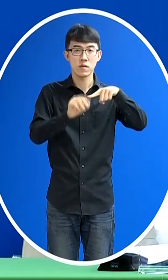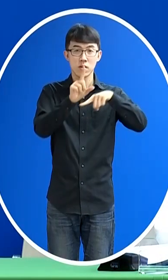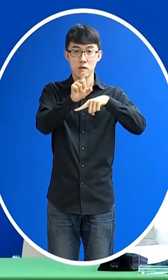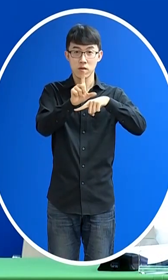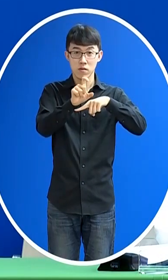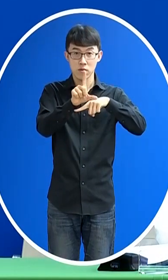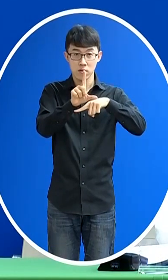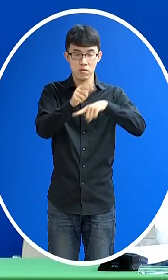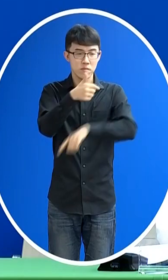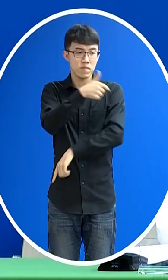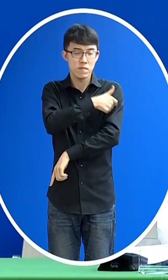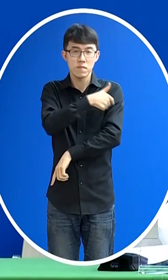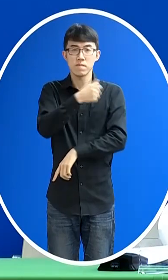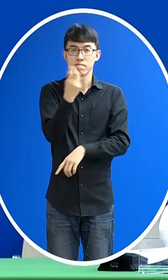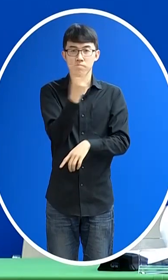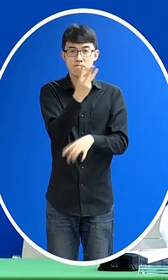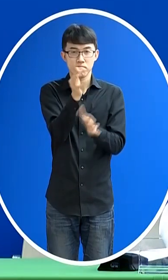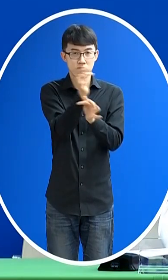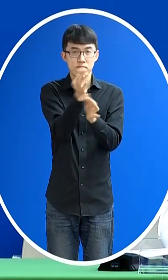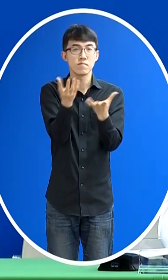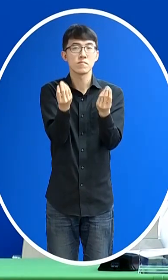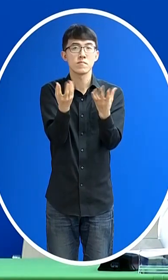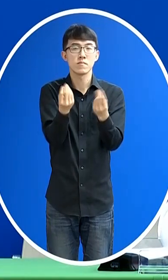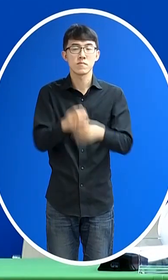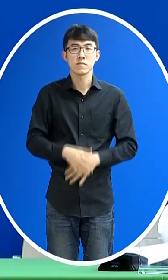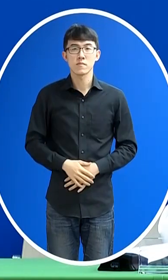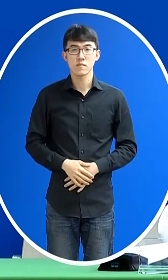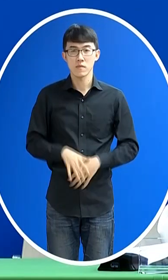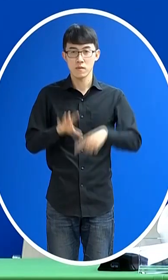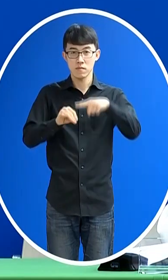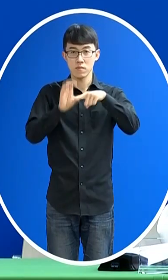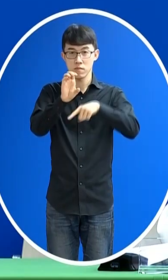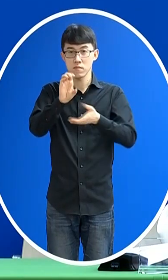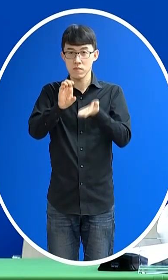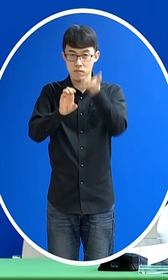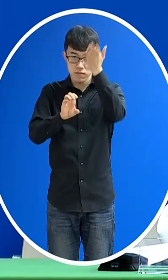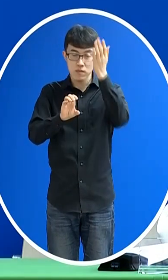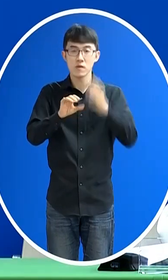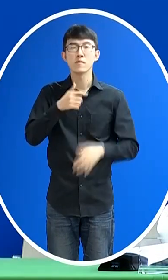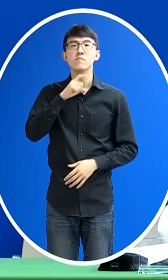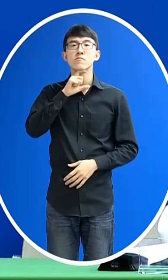66%是没有打满3剂疫苗，那90%是60岁以上的个案。